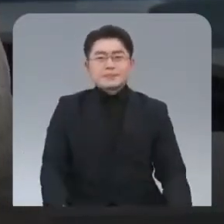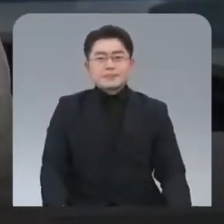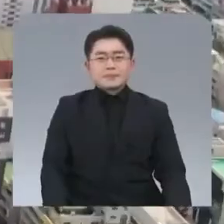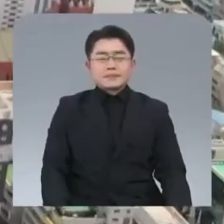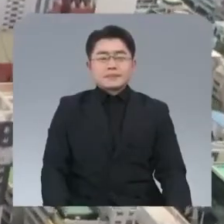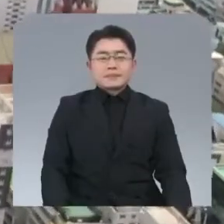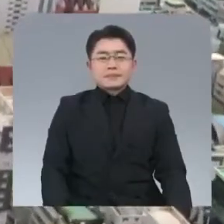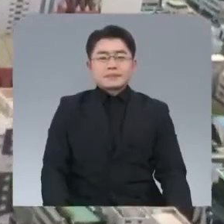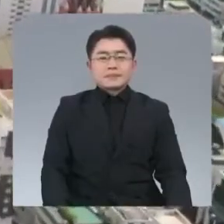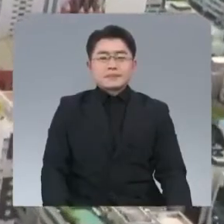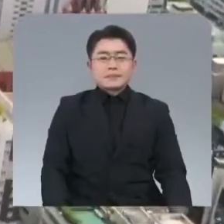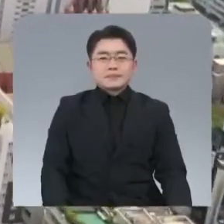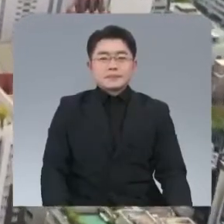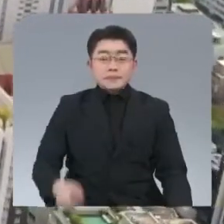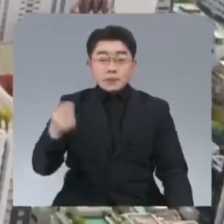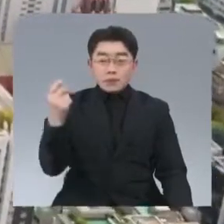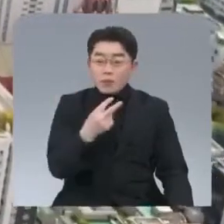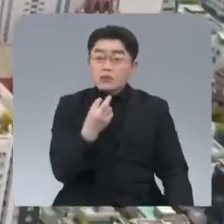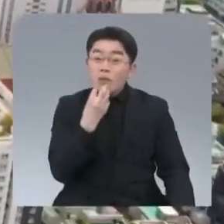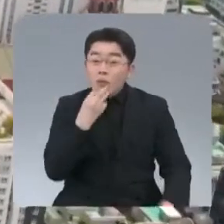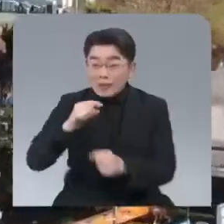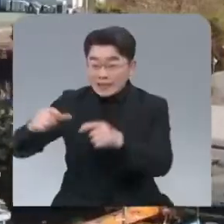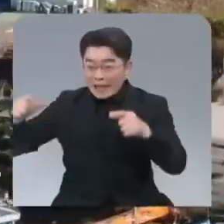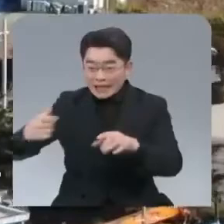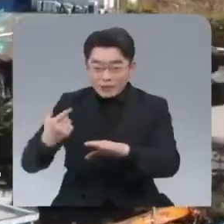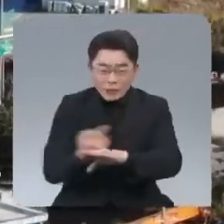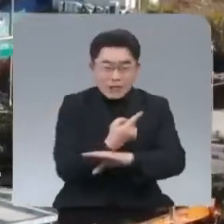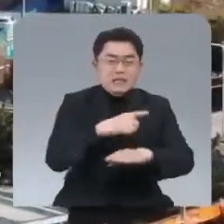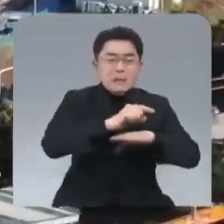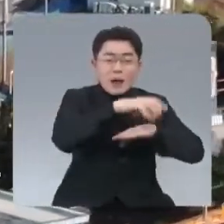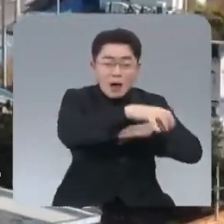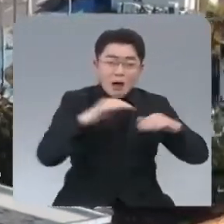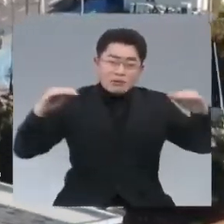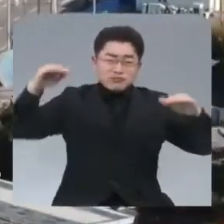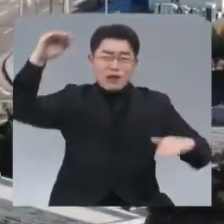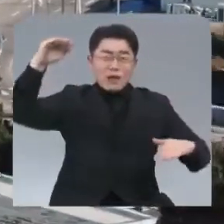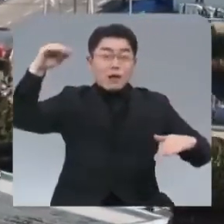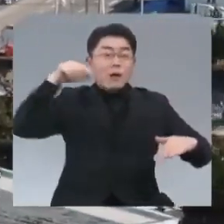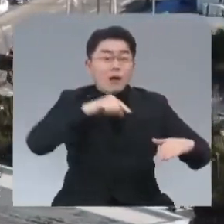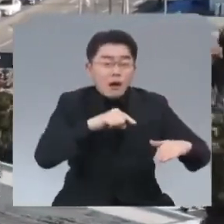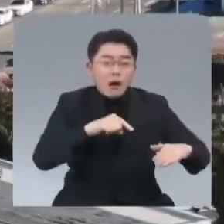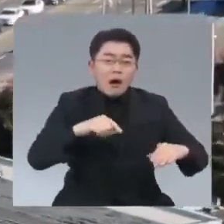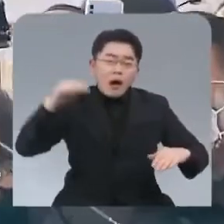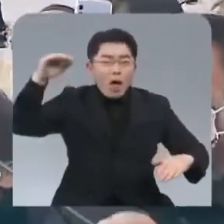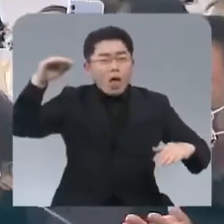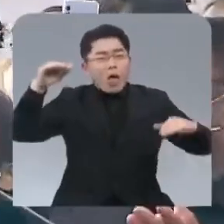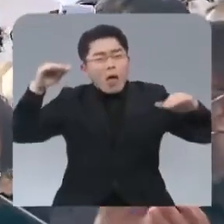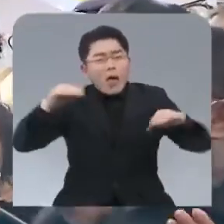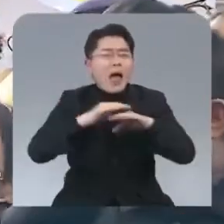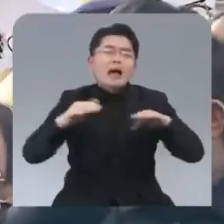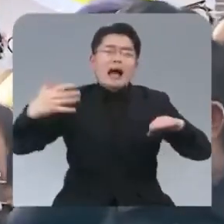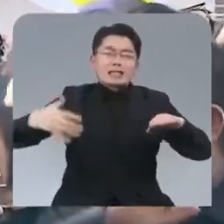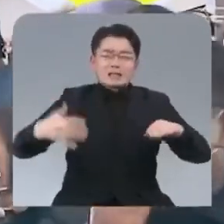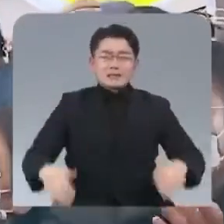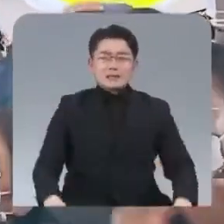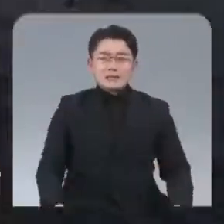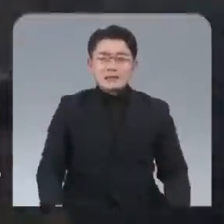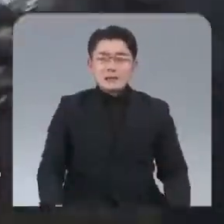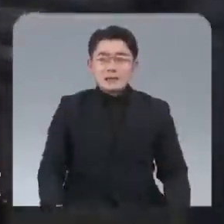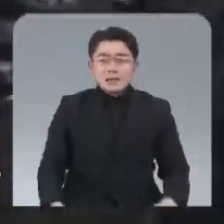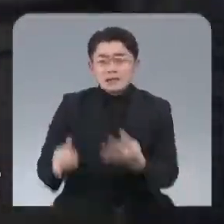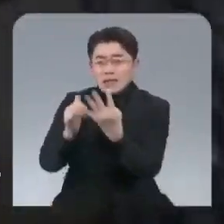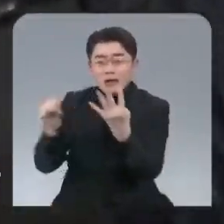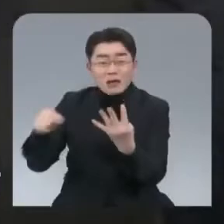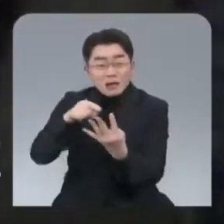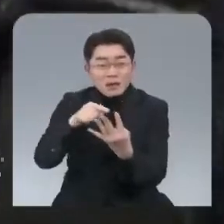됩니다 또 수도권과 비슷 5 꺼내 붉은 형은 우리 사회의 오랜 과제 임에도 불구하고 각 후보의 해법이